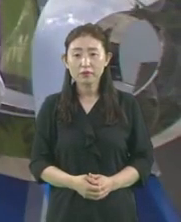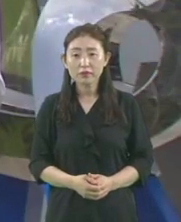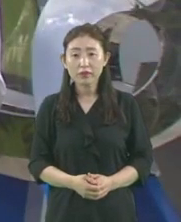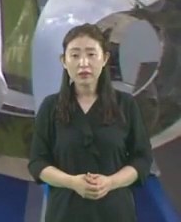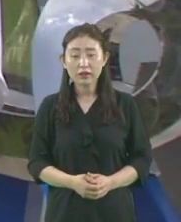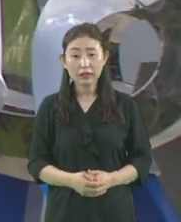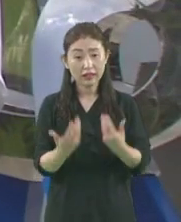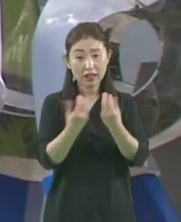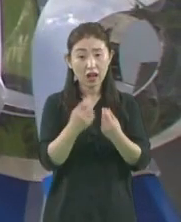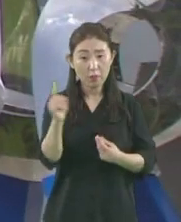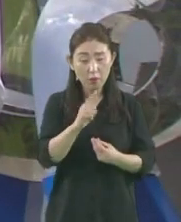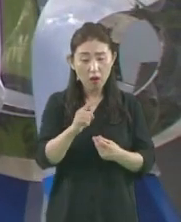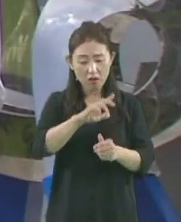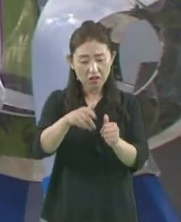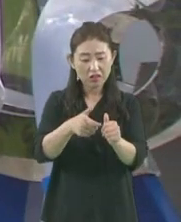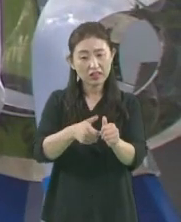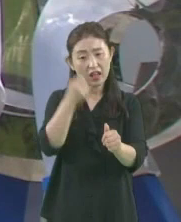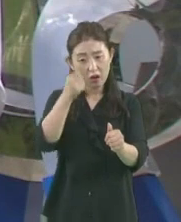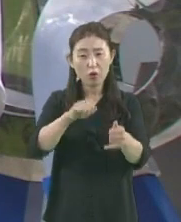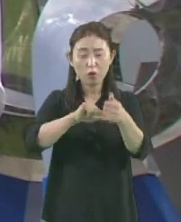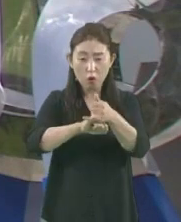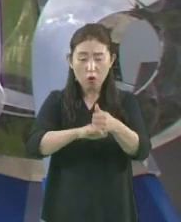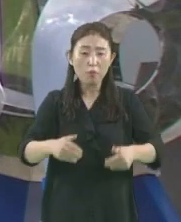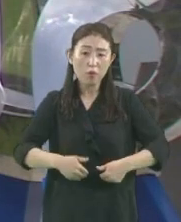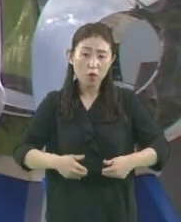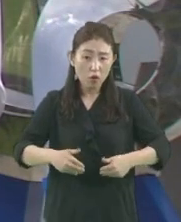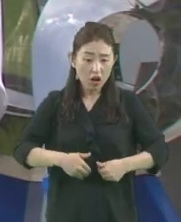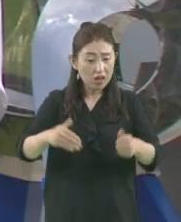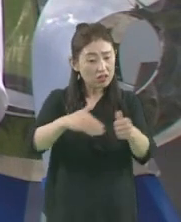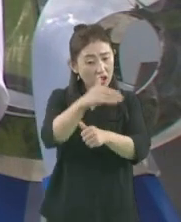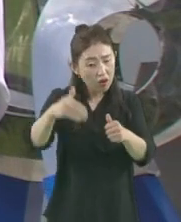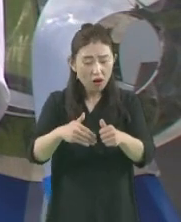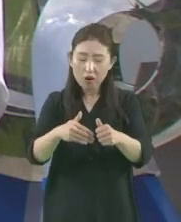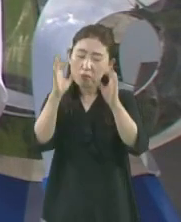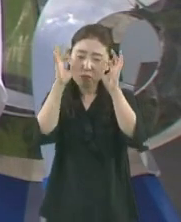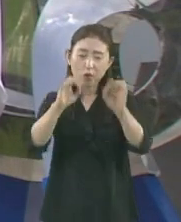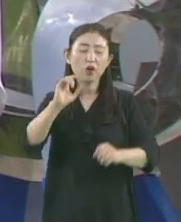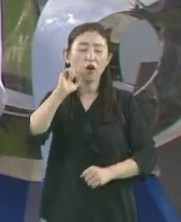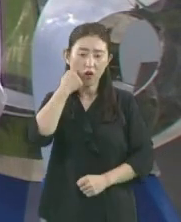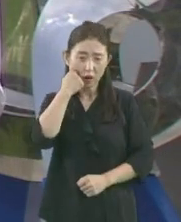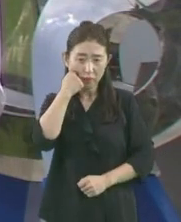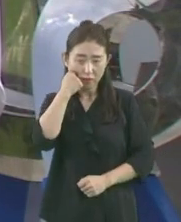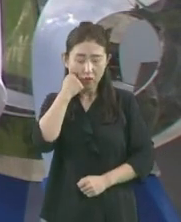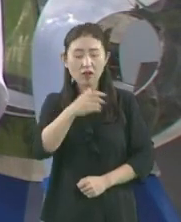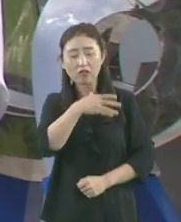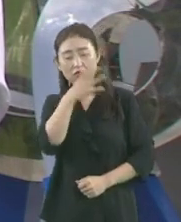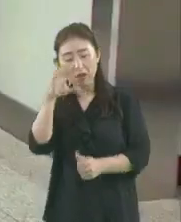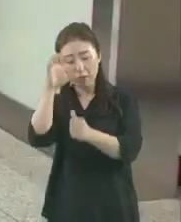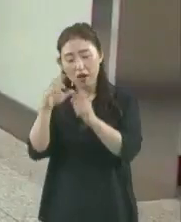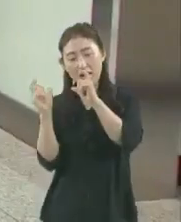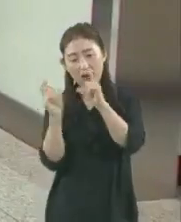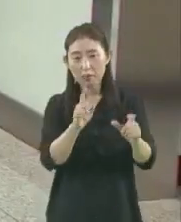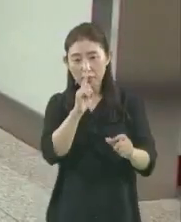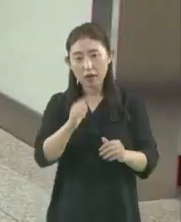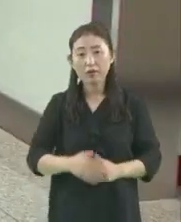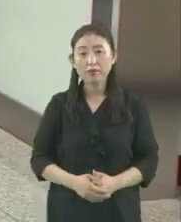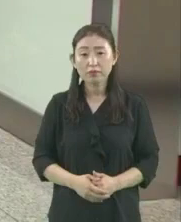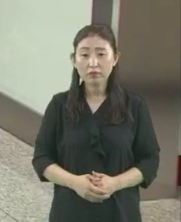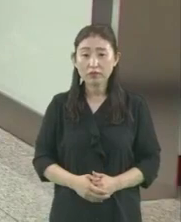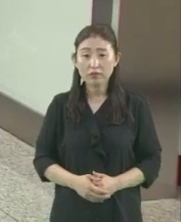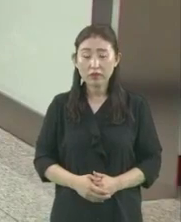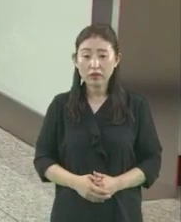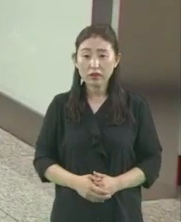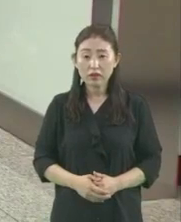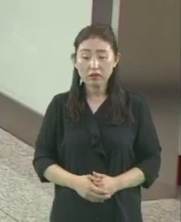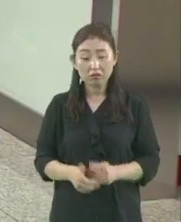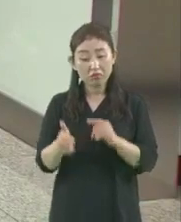다른 사례를 비춰 사형이 정당화될 수 있는 특별한 사정이 있다 보기 어렵다며 양형 이유를 설명했습니다. 선고를 받은